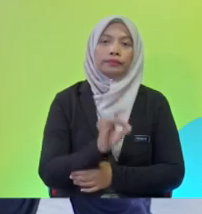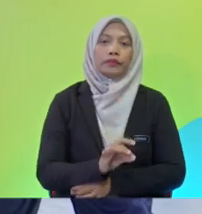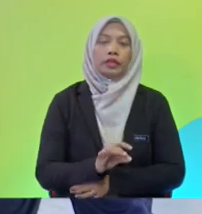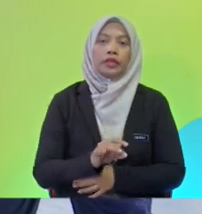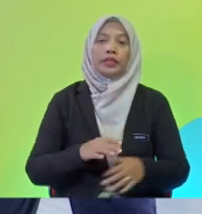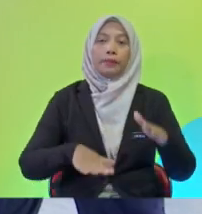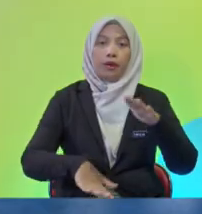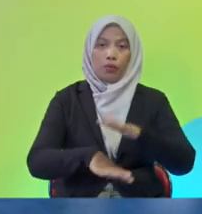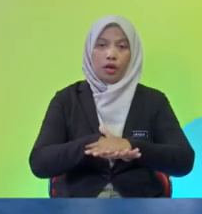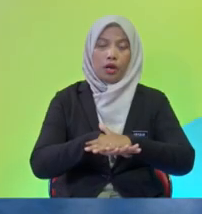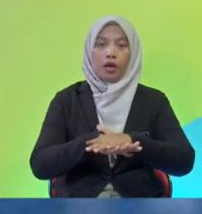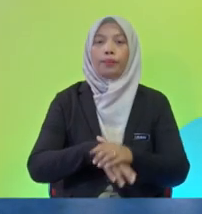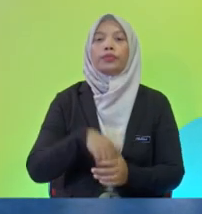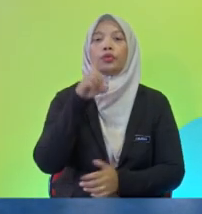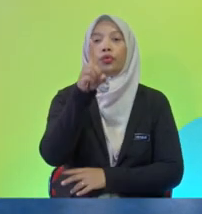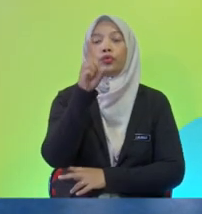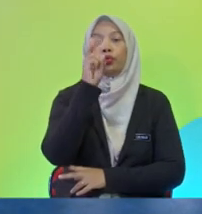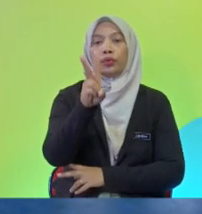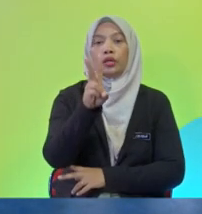1 2 3 4 5 6 7 8. Ke bawah pula.